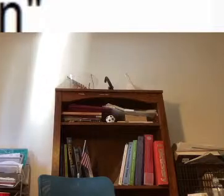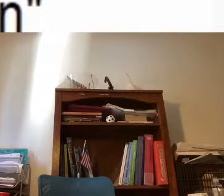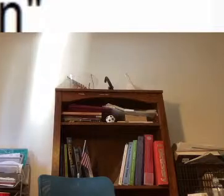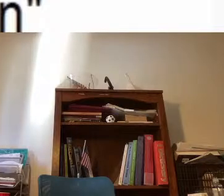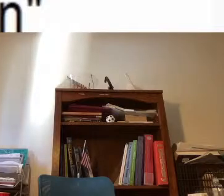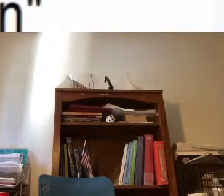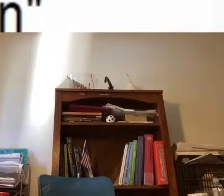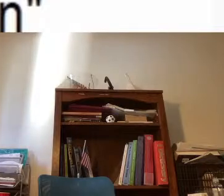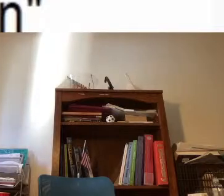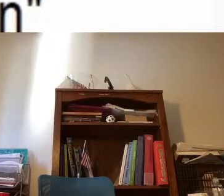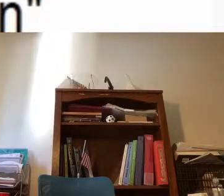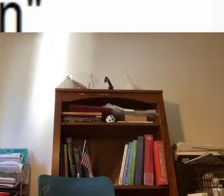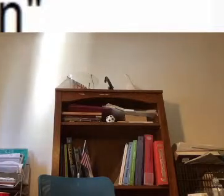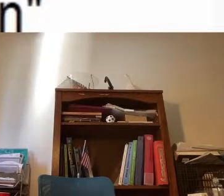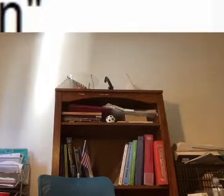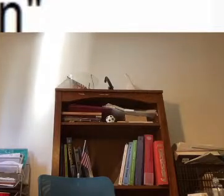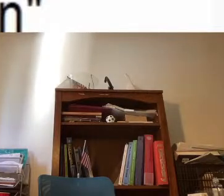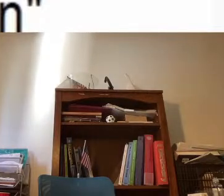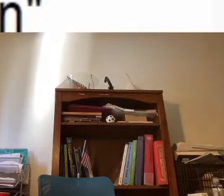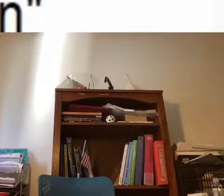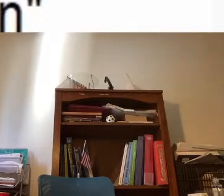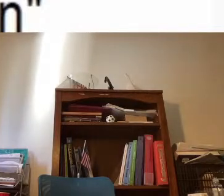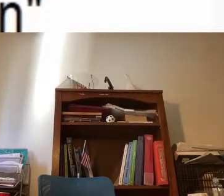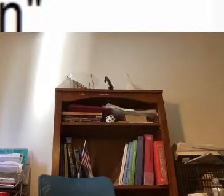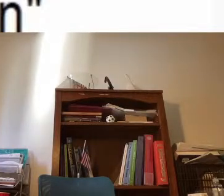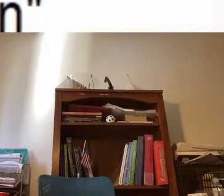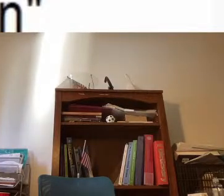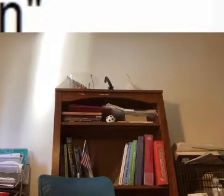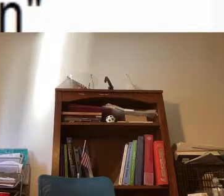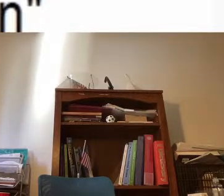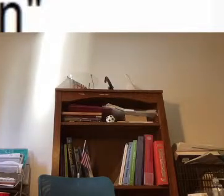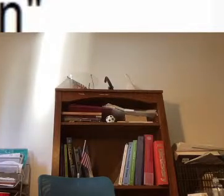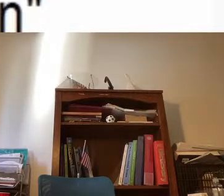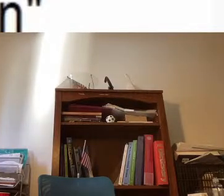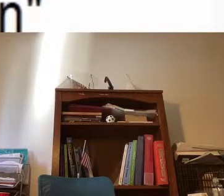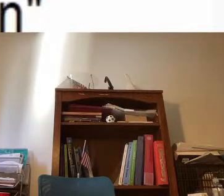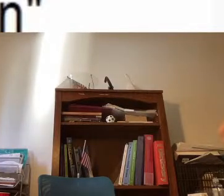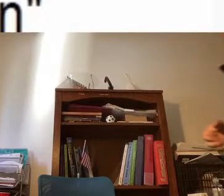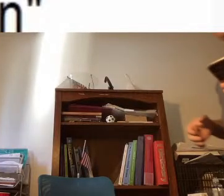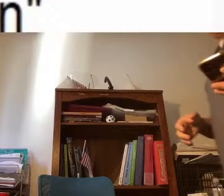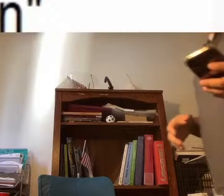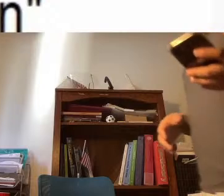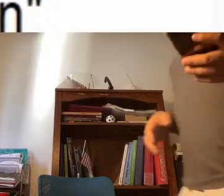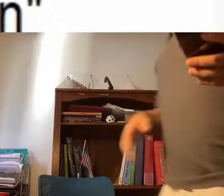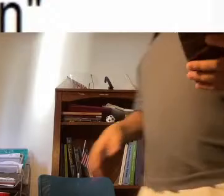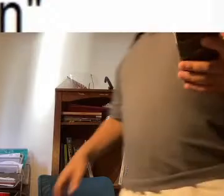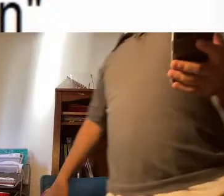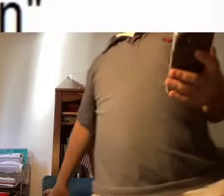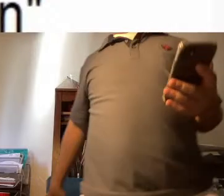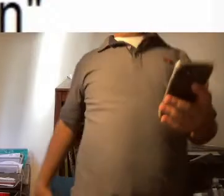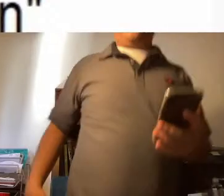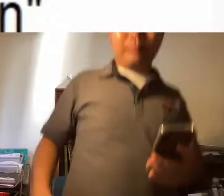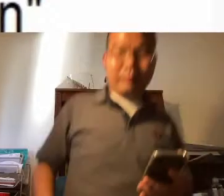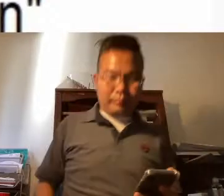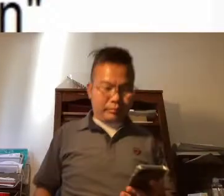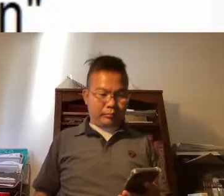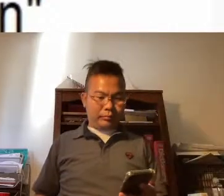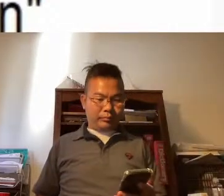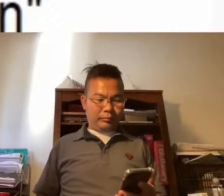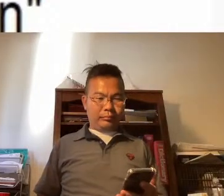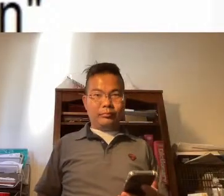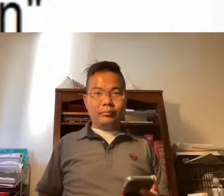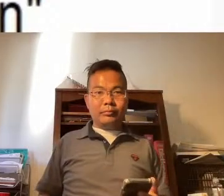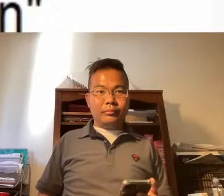thật đó thì tôi không bao giờ làm chuyện đó. Cái thứ nhất, cái thứ hai là chúng ta có quyền đặt nhiều dấu hỏi khác nhau thì tôi cũng tham mưu cho quý vị thôi, vì tôi không có